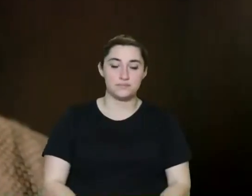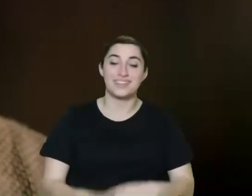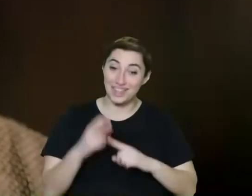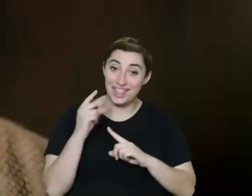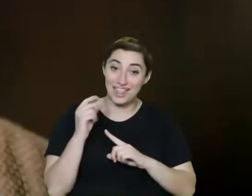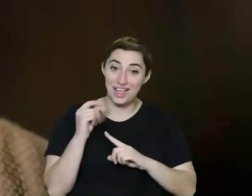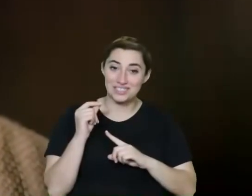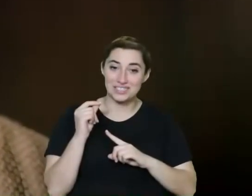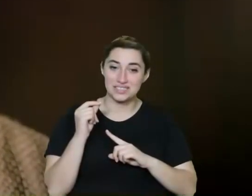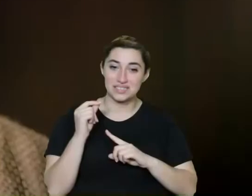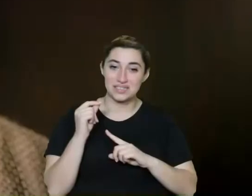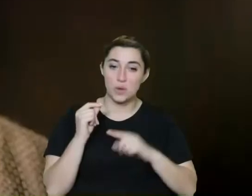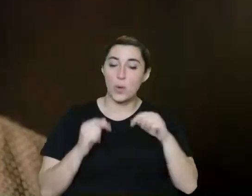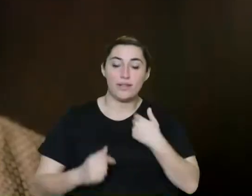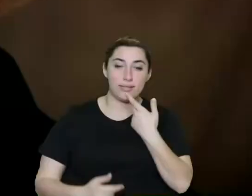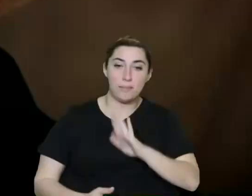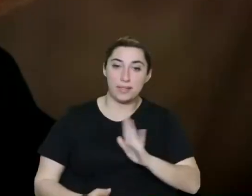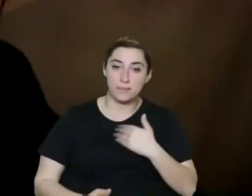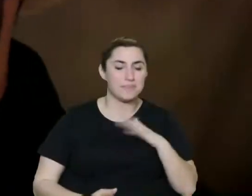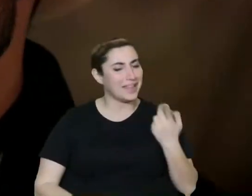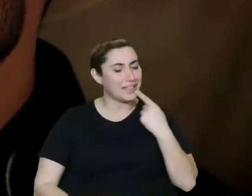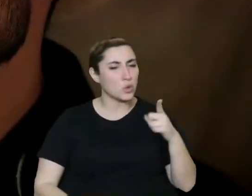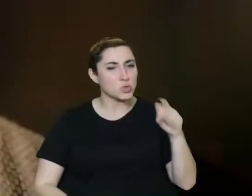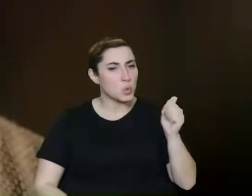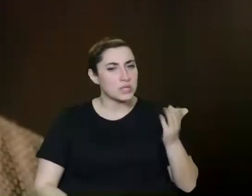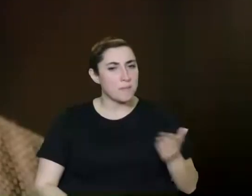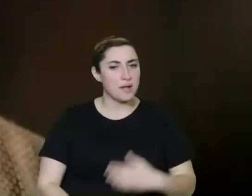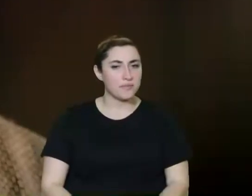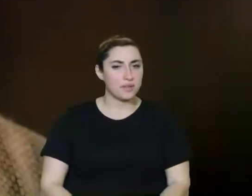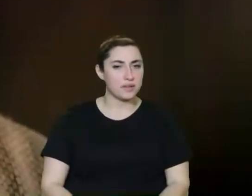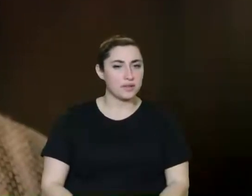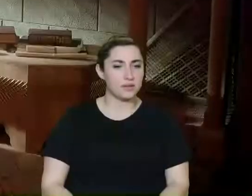İlyas, öyle demedim. Ne dersin o vakit Yunus?